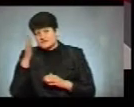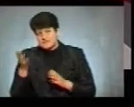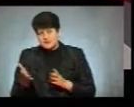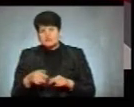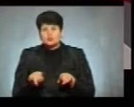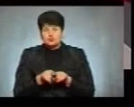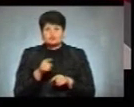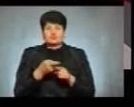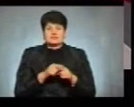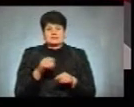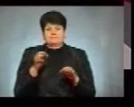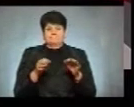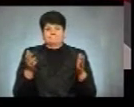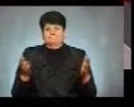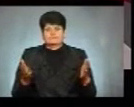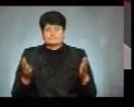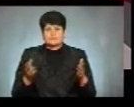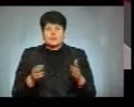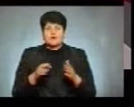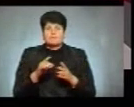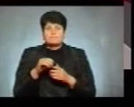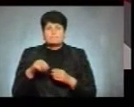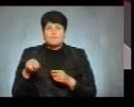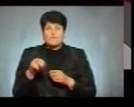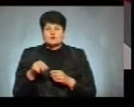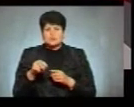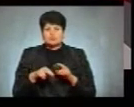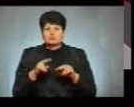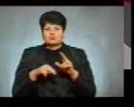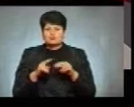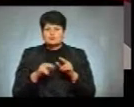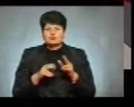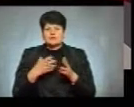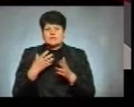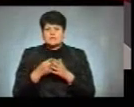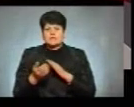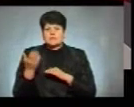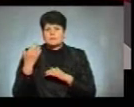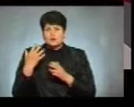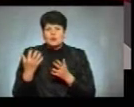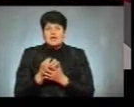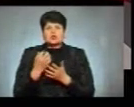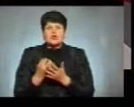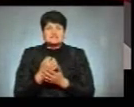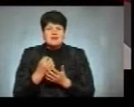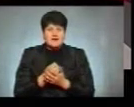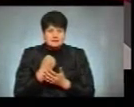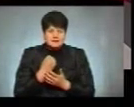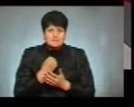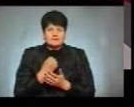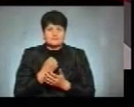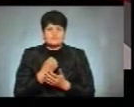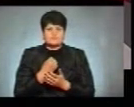така диспропорція. Далі Порошенко будує переважно на своїх минулих досягненнях,